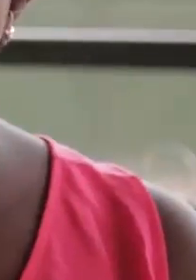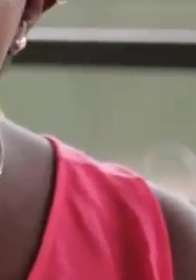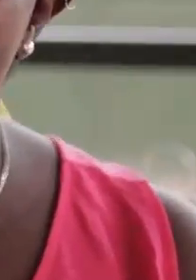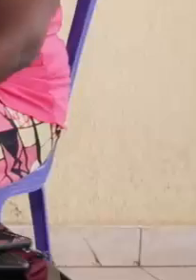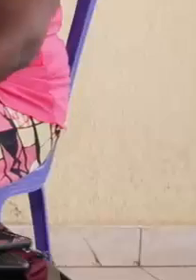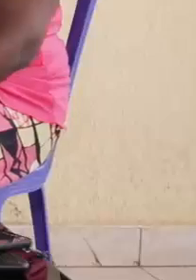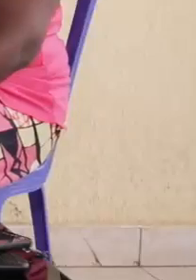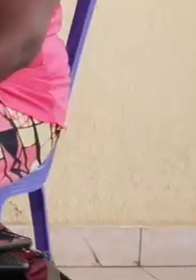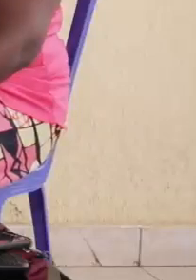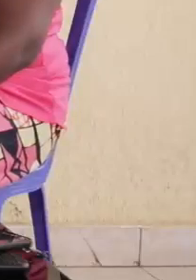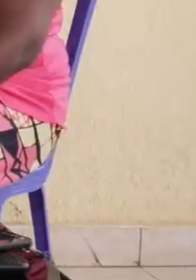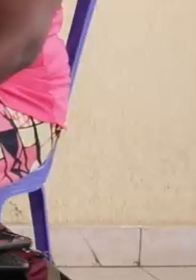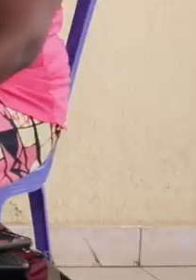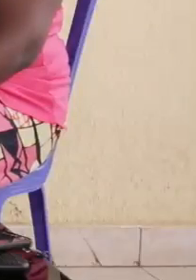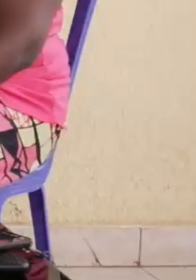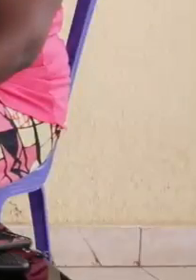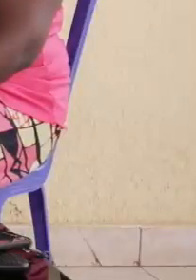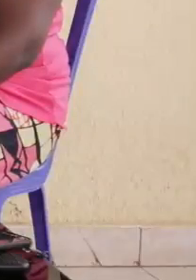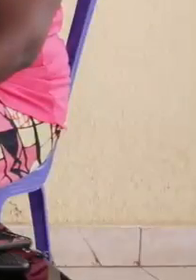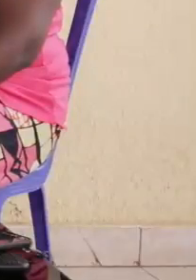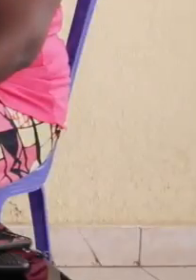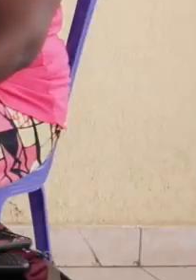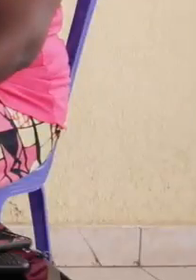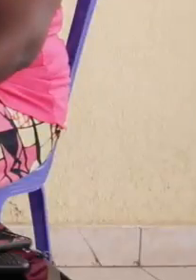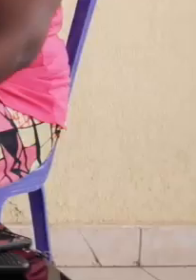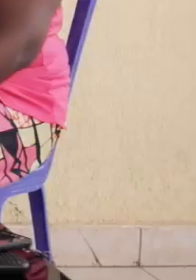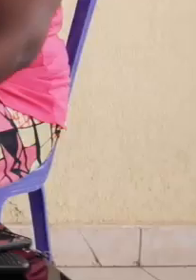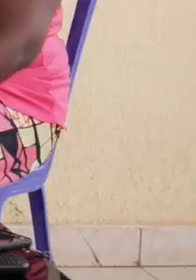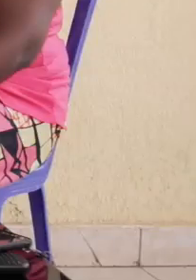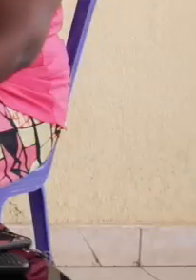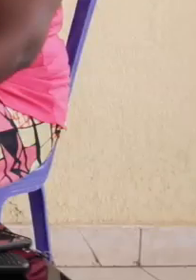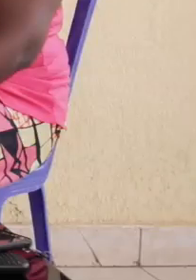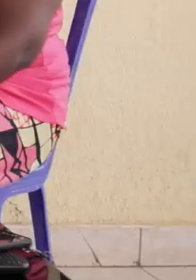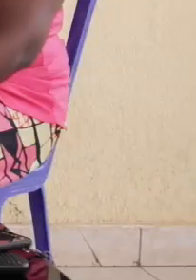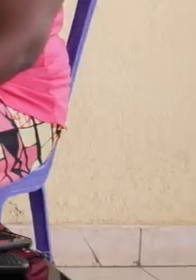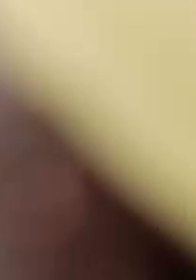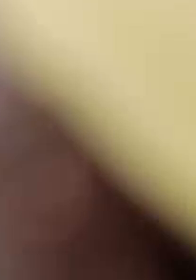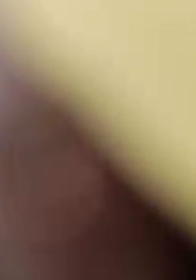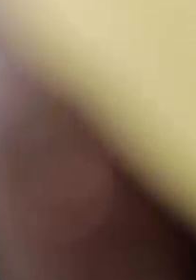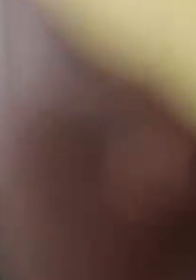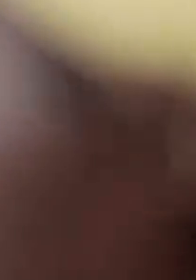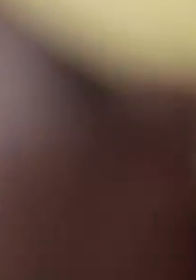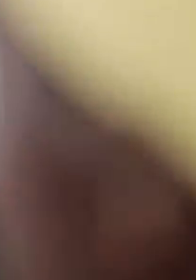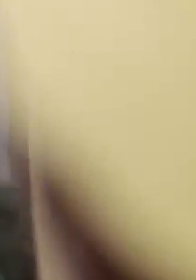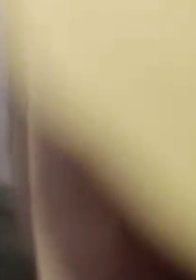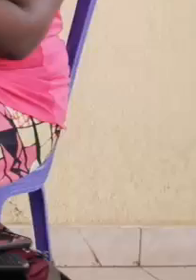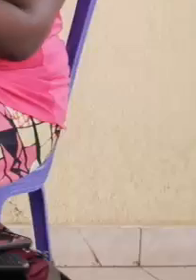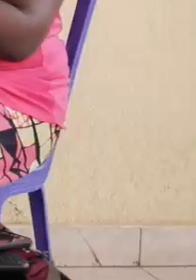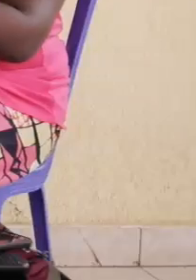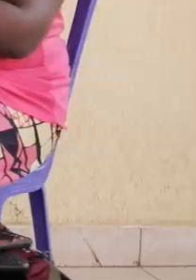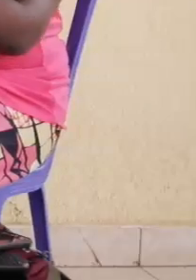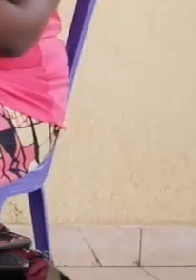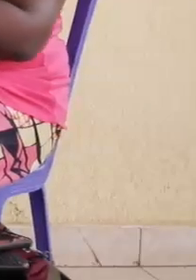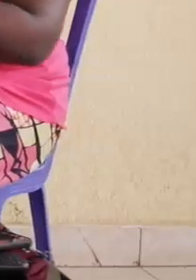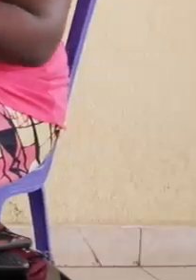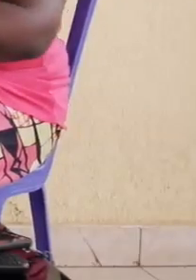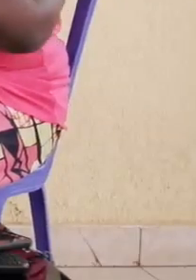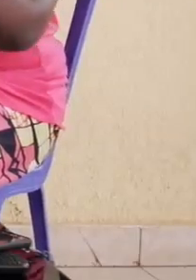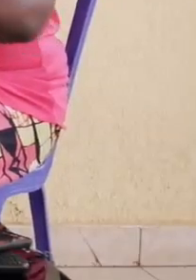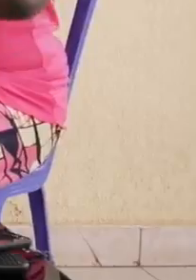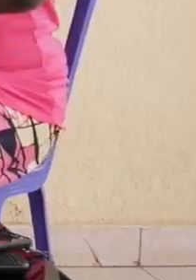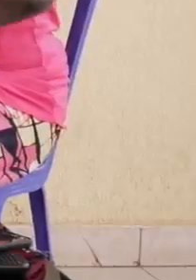Amaganza ngaho mbi ibiribwa mu gicuro bitatu hakurikijwe umumaro bifite mu mubiri ndabizi ngaho bimbwire ibirinda indwara